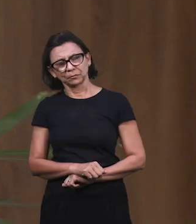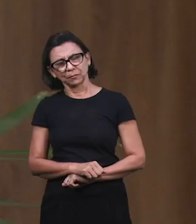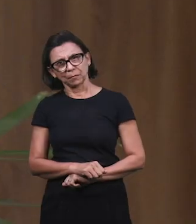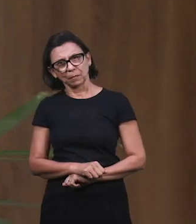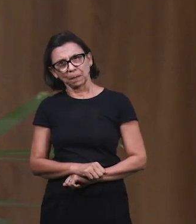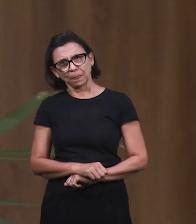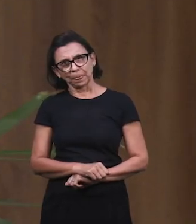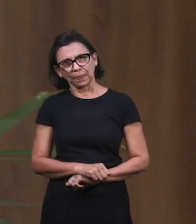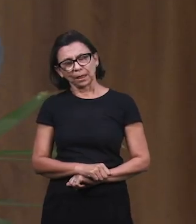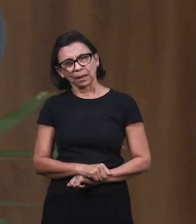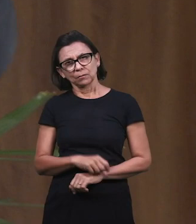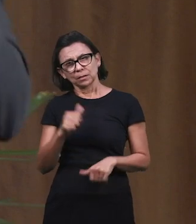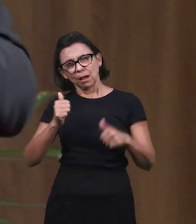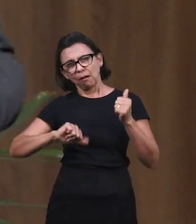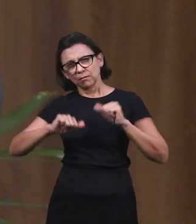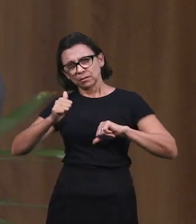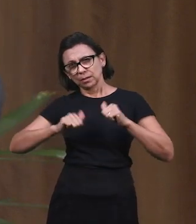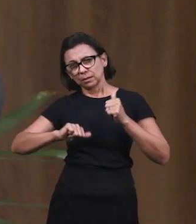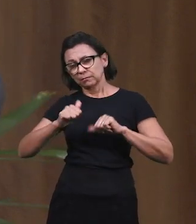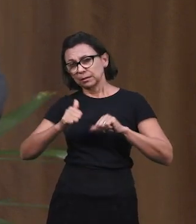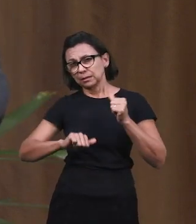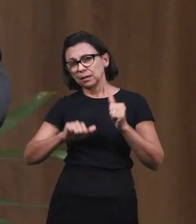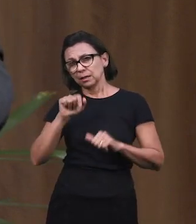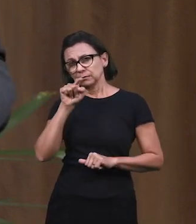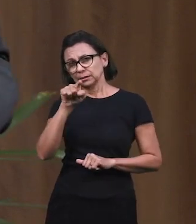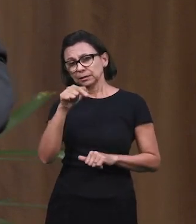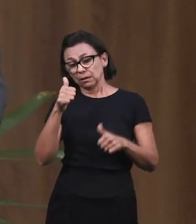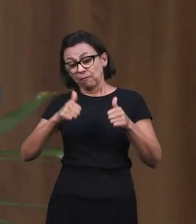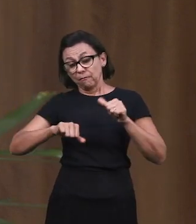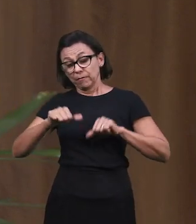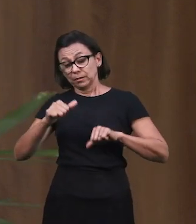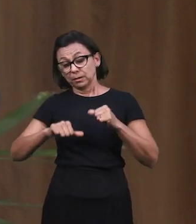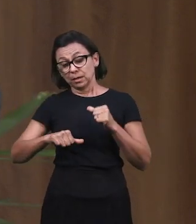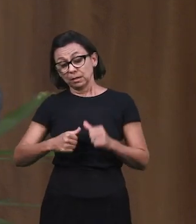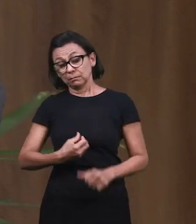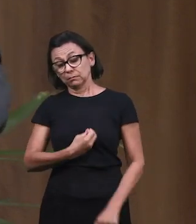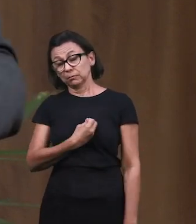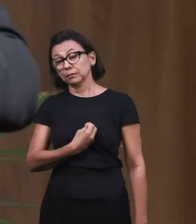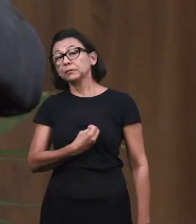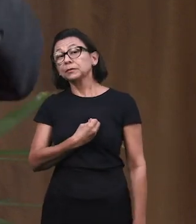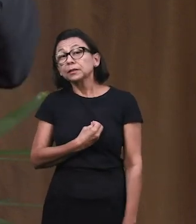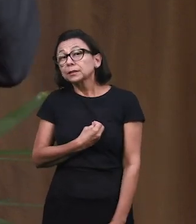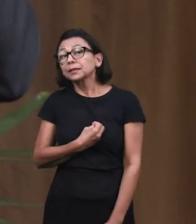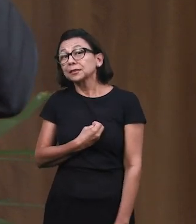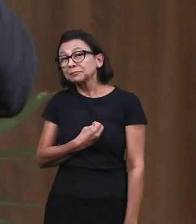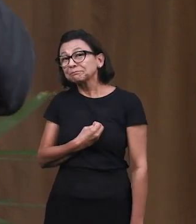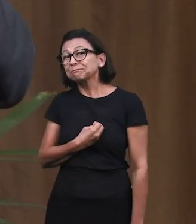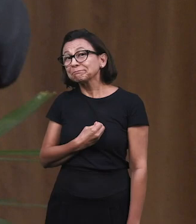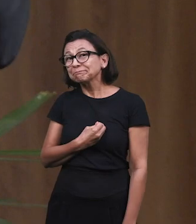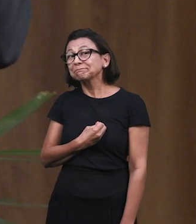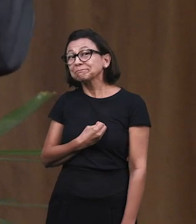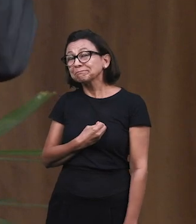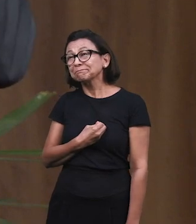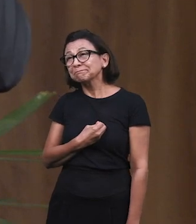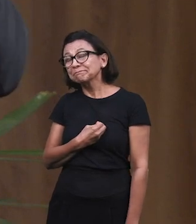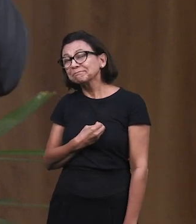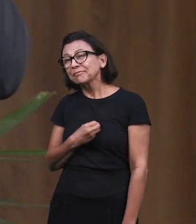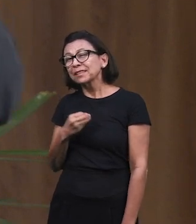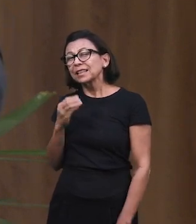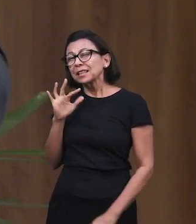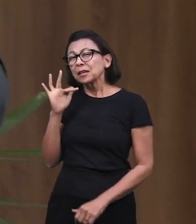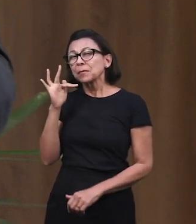Comment va votre vie dans le jour du retour de Jésus? Pensez à